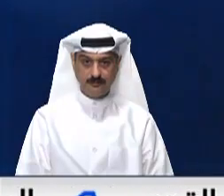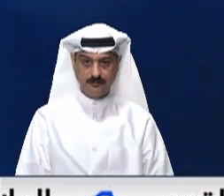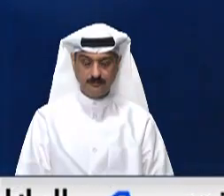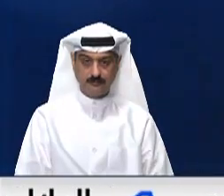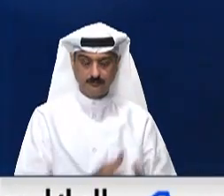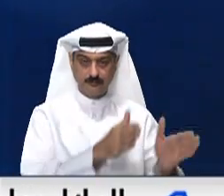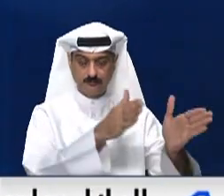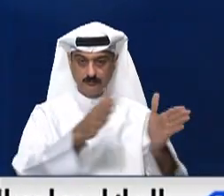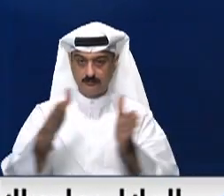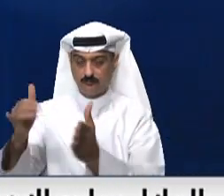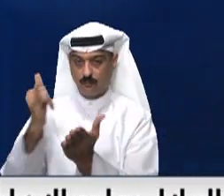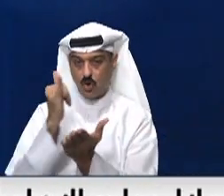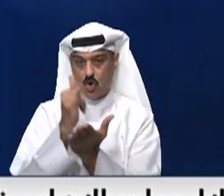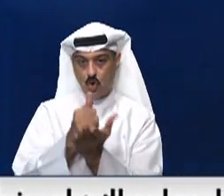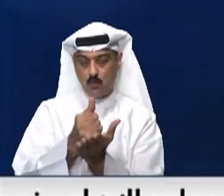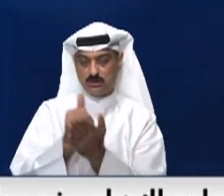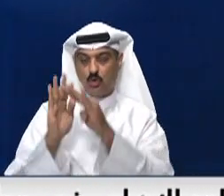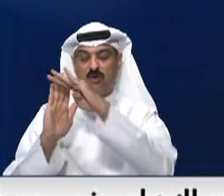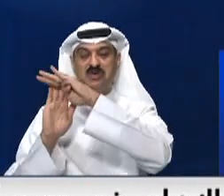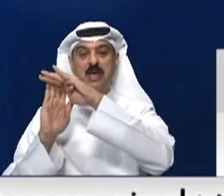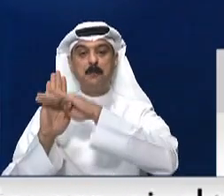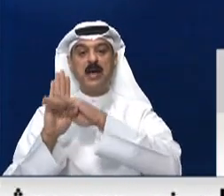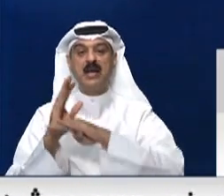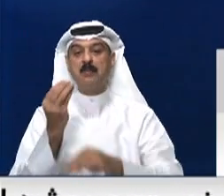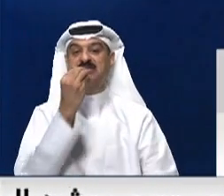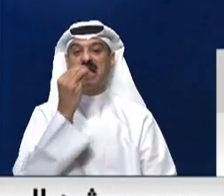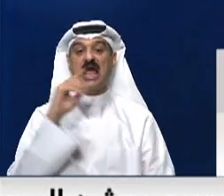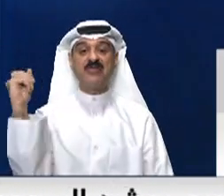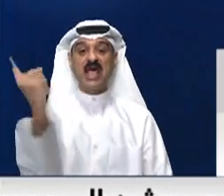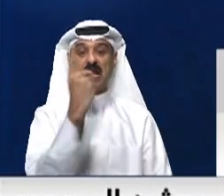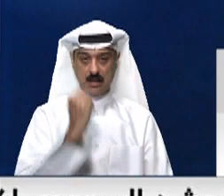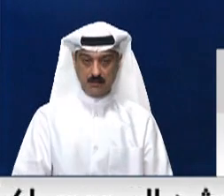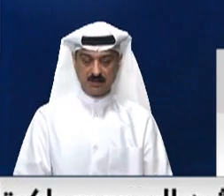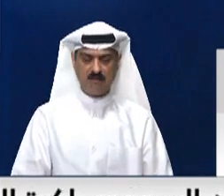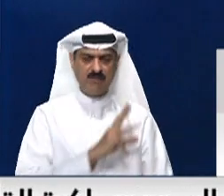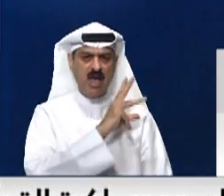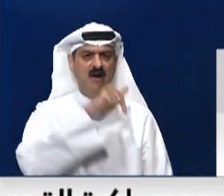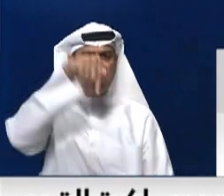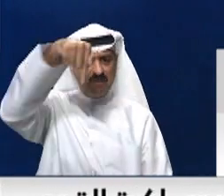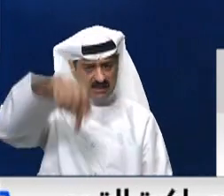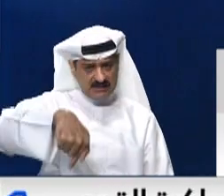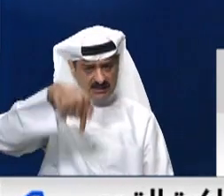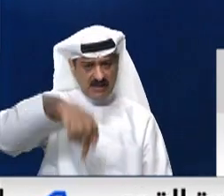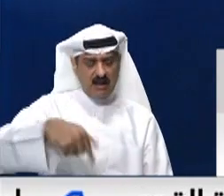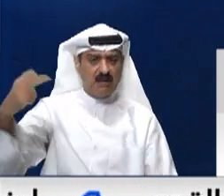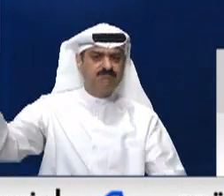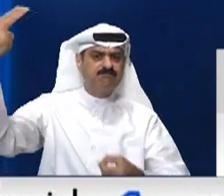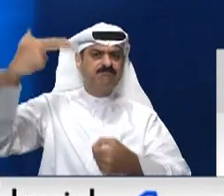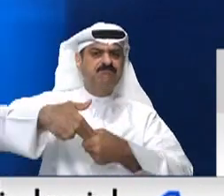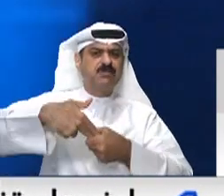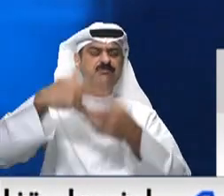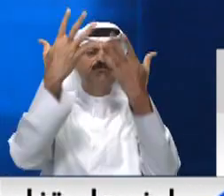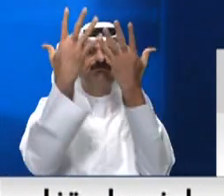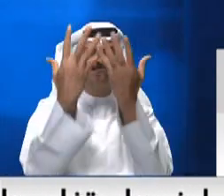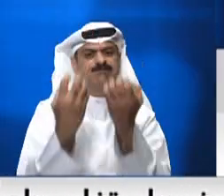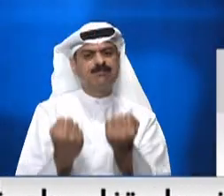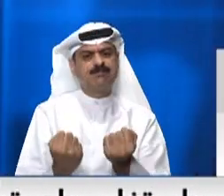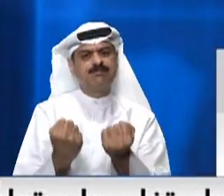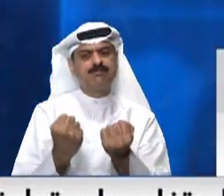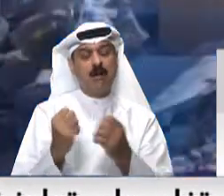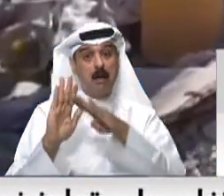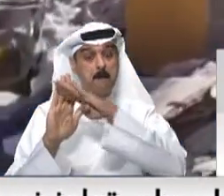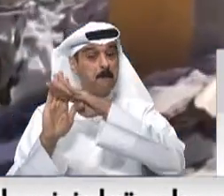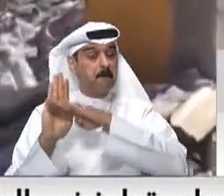قال ممثل برنامج الأغذية العالمي في فلسطين اليوم إن النقص الحاد في الوقود قد يجبر البرنامج على وقف